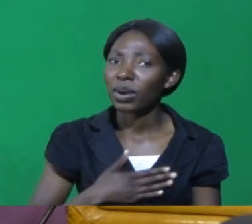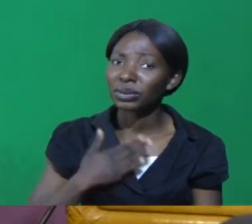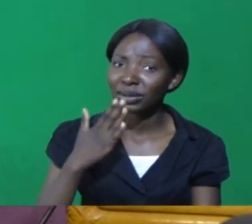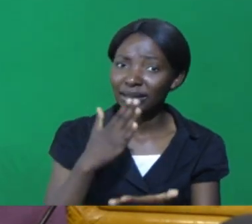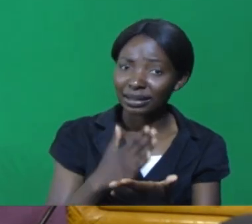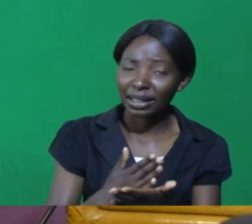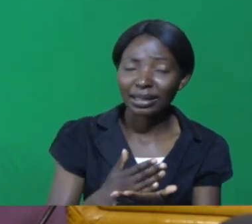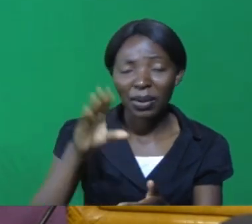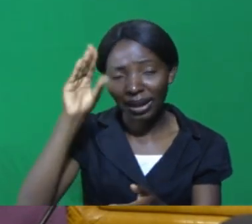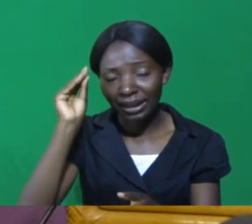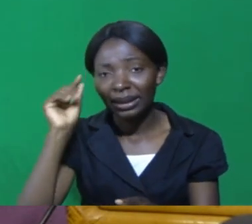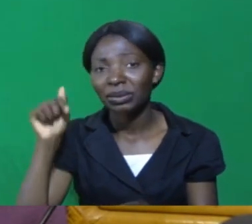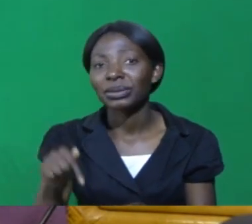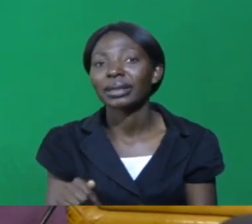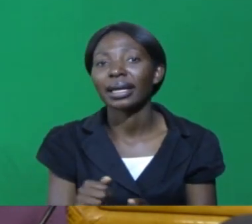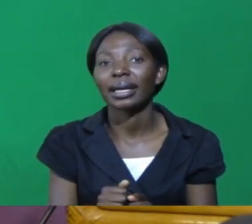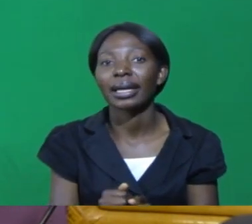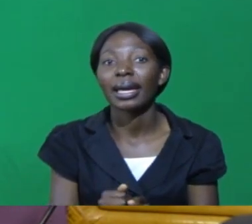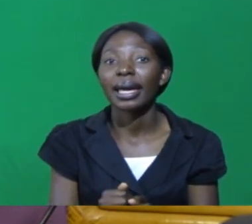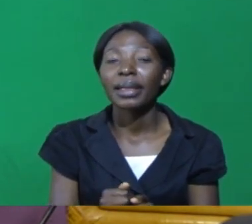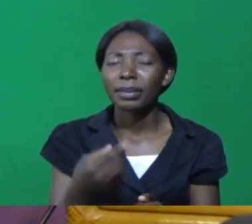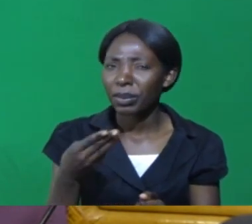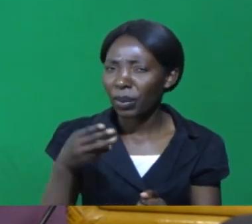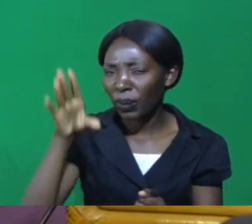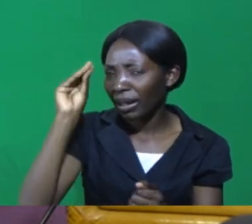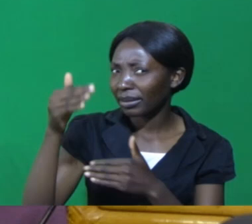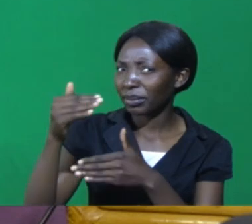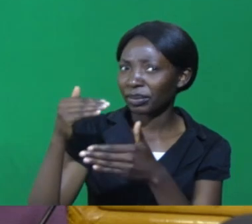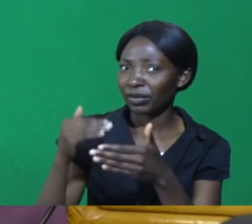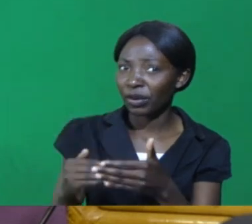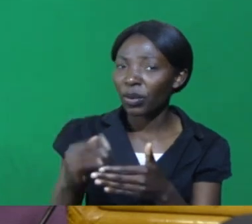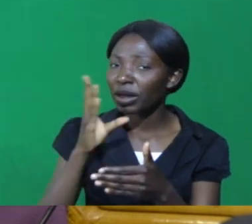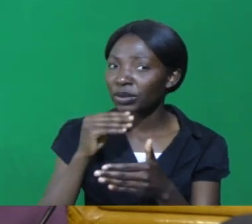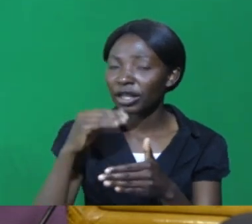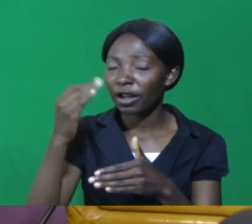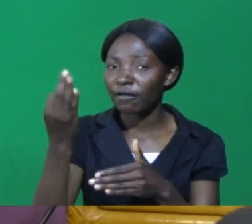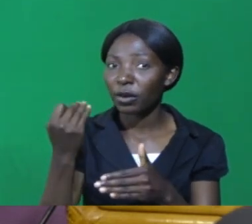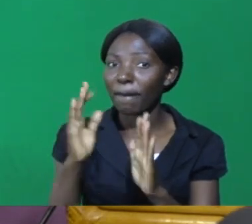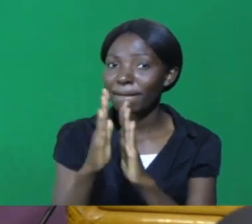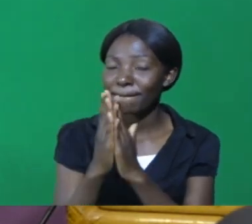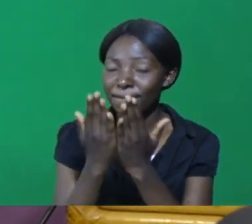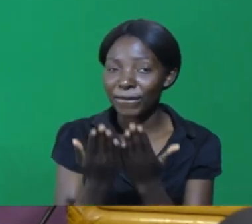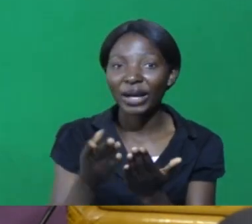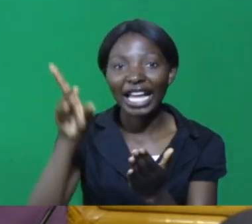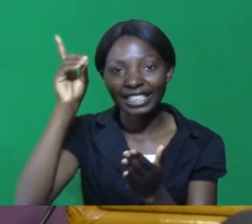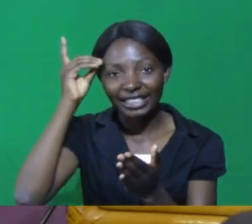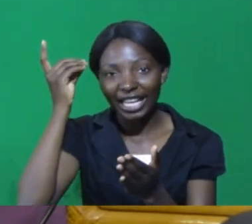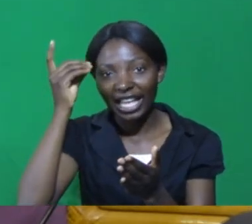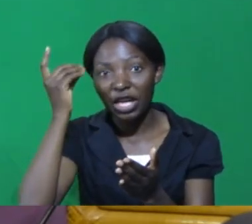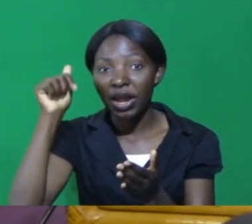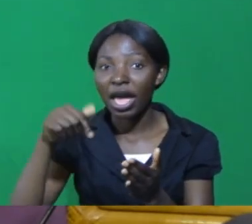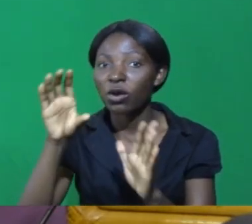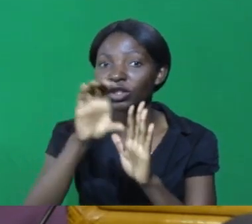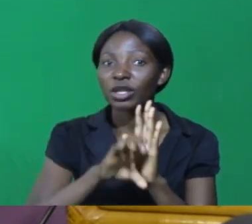kupinda muchidzidzo chedu. Vakabata zvimwe zvidzidzo zvekumashure tiri kudzidza mubhuku raDaniel. Iko zvino tiri pana